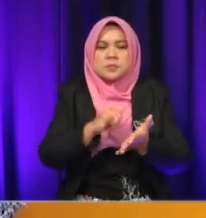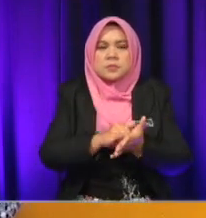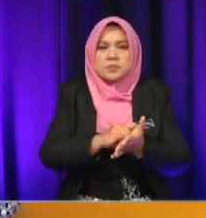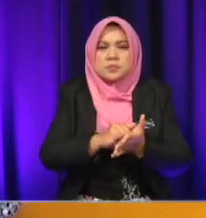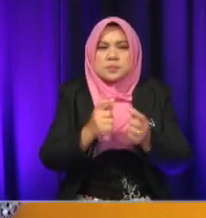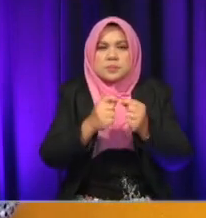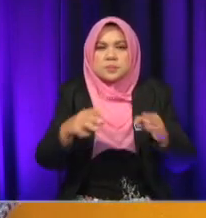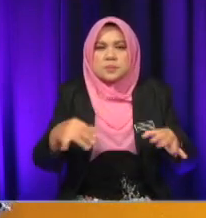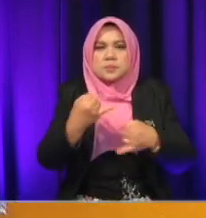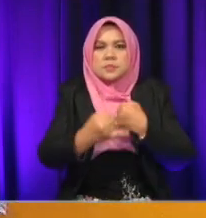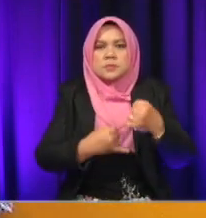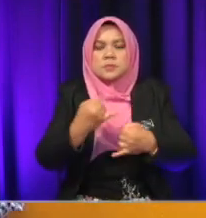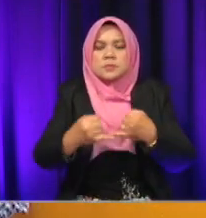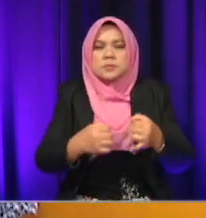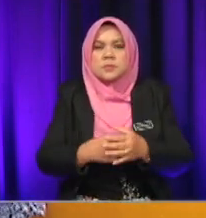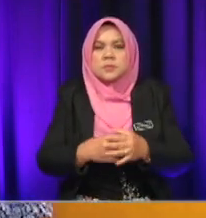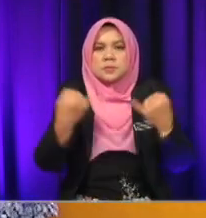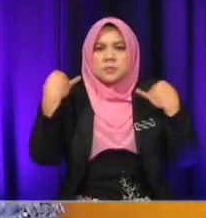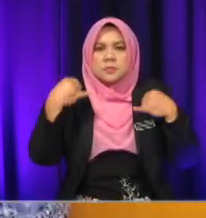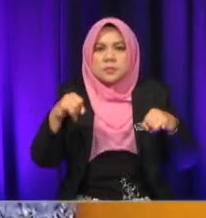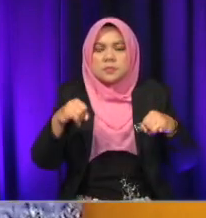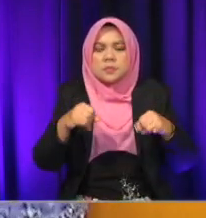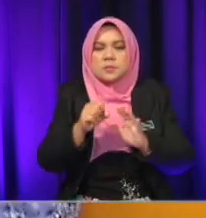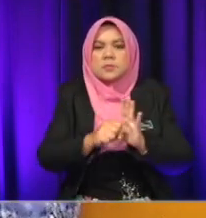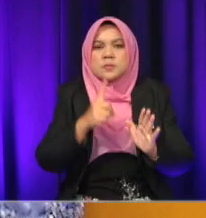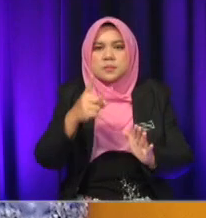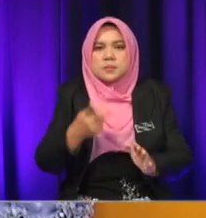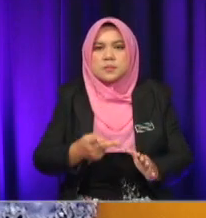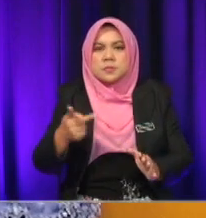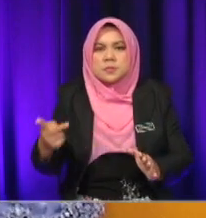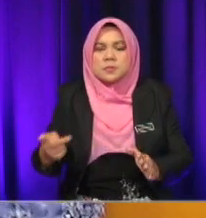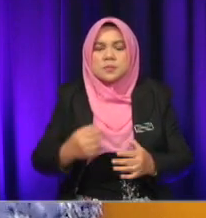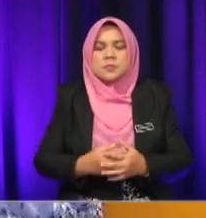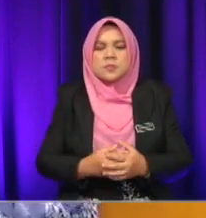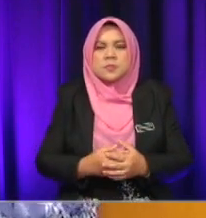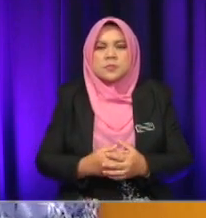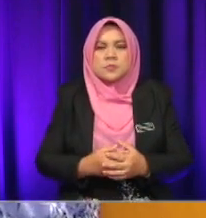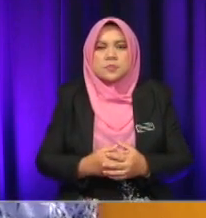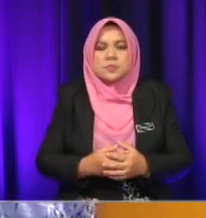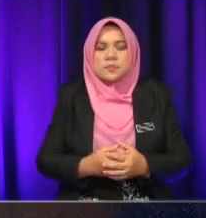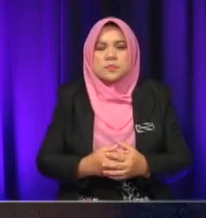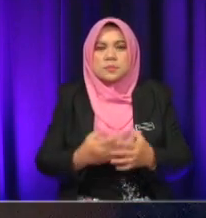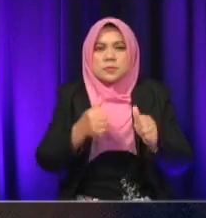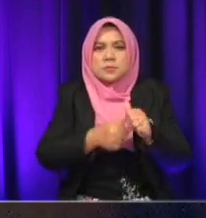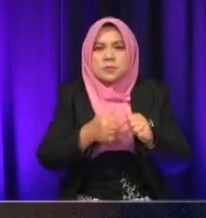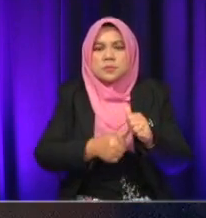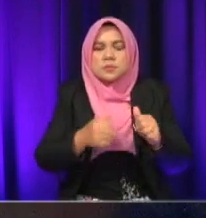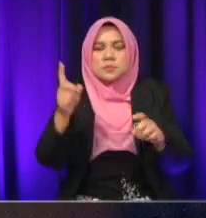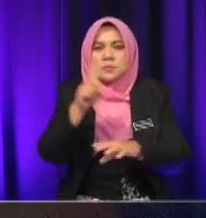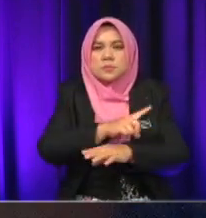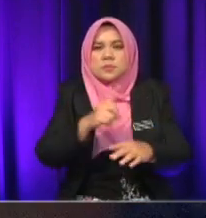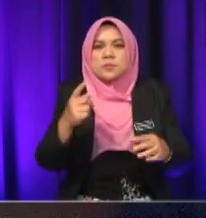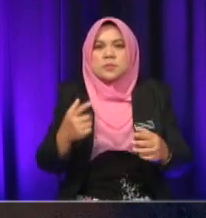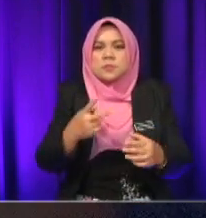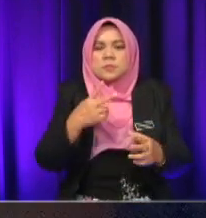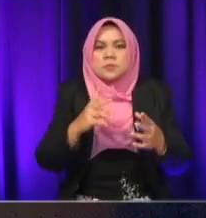berjaya melonjakkan jualan sesuatu produk. Ya, betul. Kalau dah setiap hari lalu di kawasan lebuh raya nampak papan